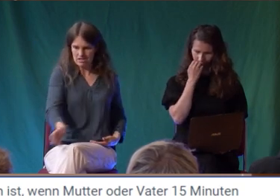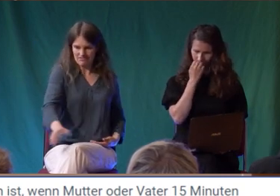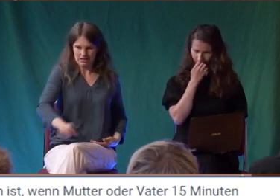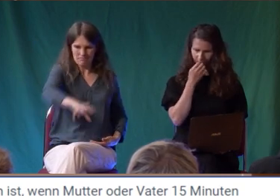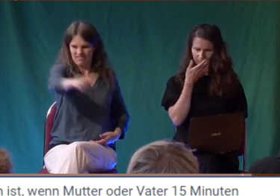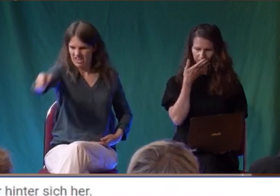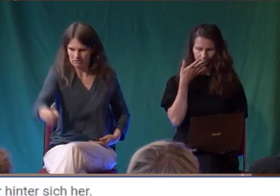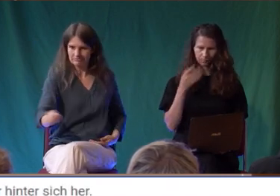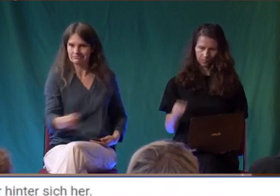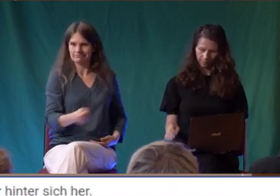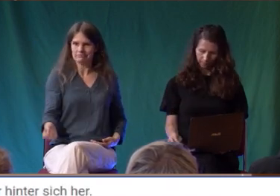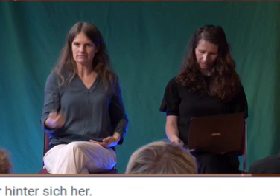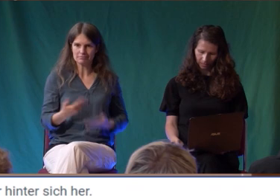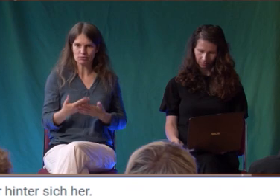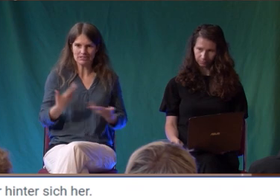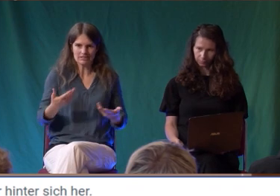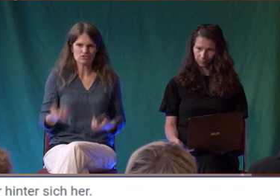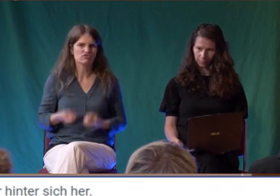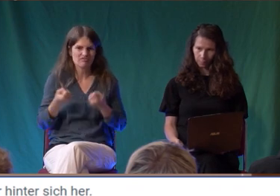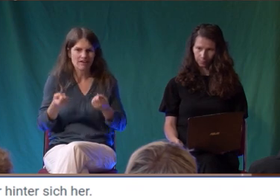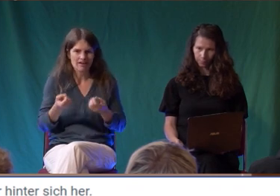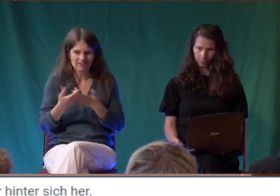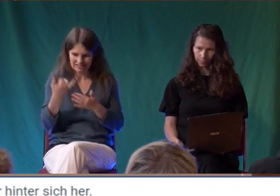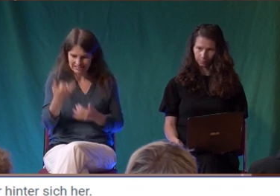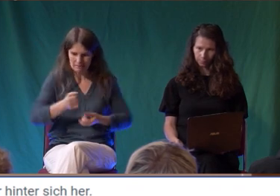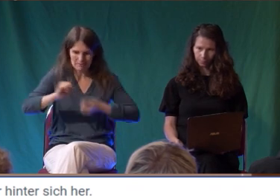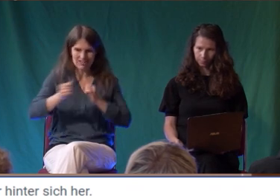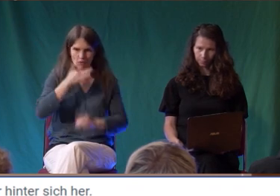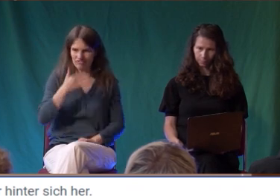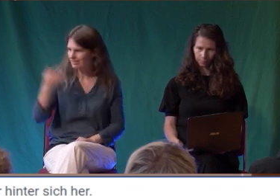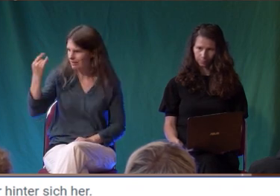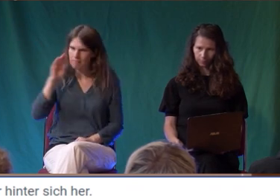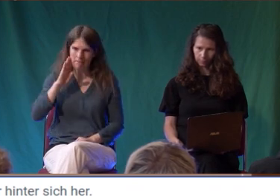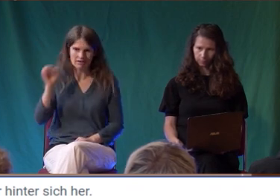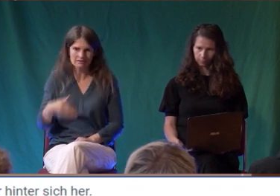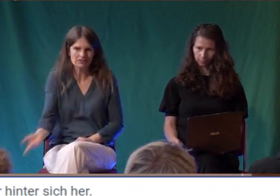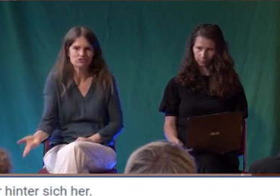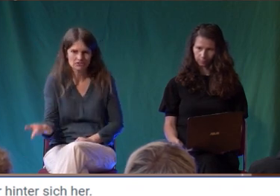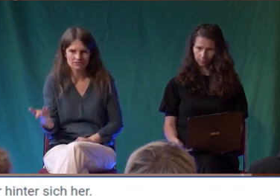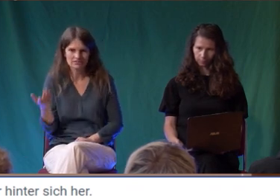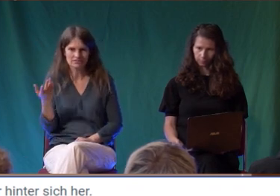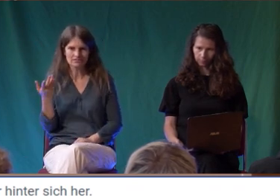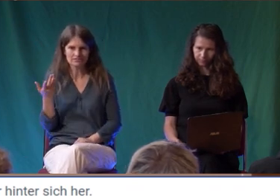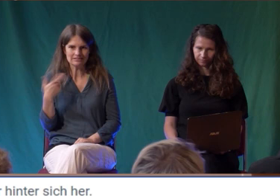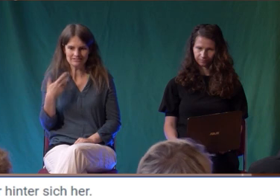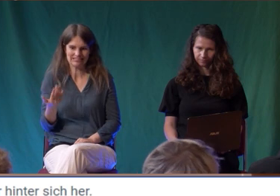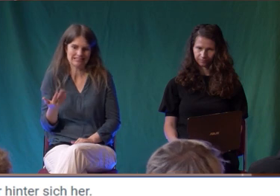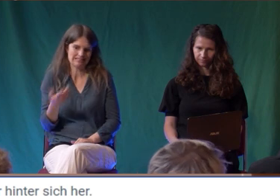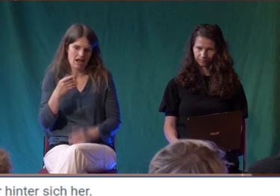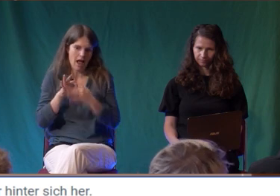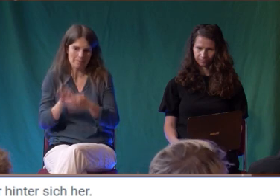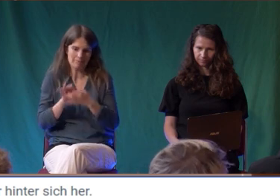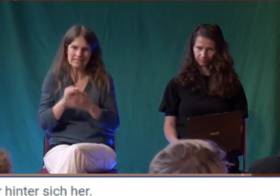oder nur noch unter sehr viel Anstrengung und das Kind macht es eben je nach eigenen Eigenschaften